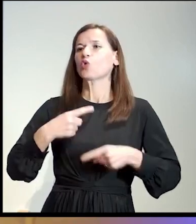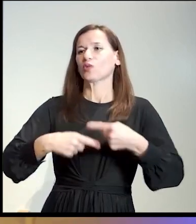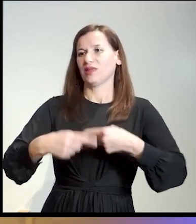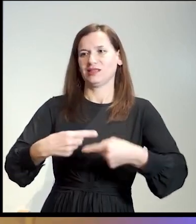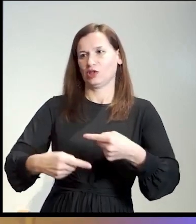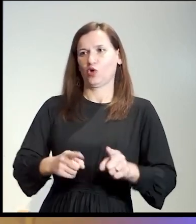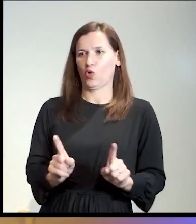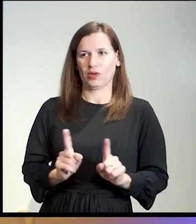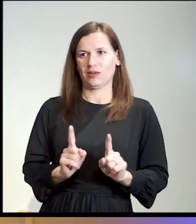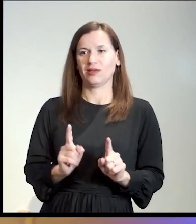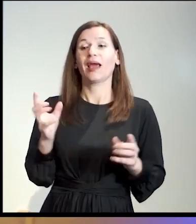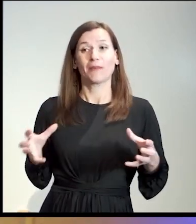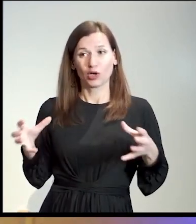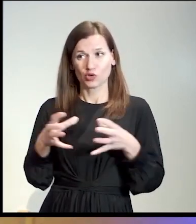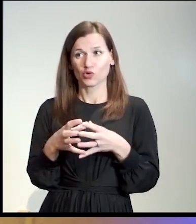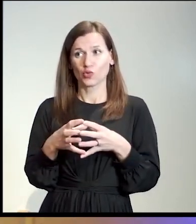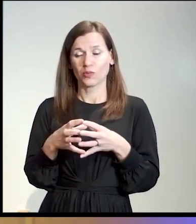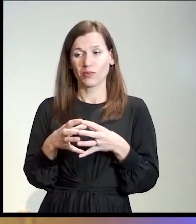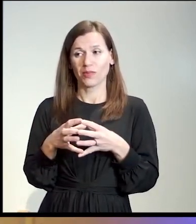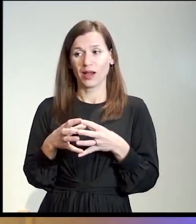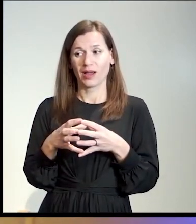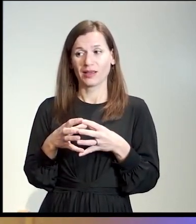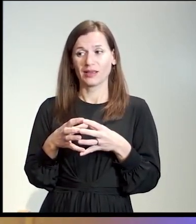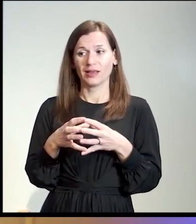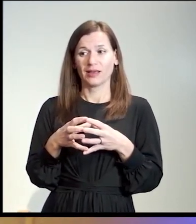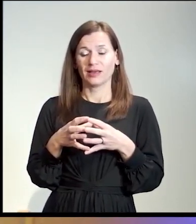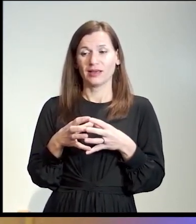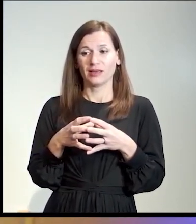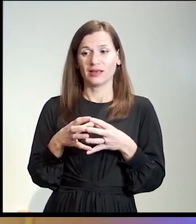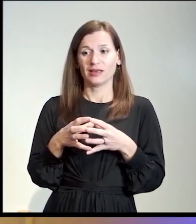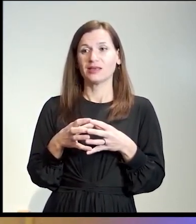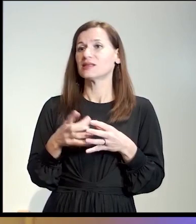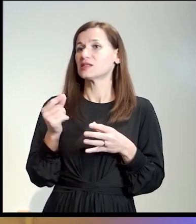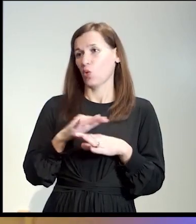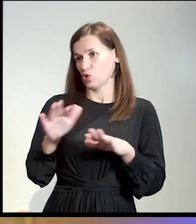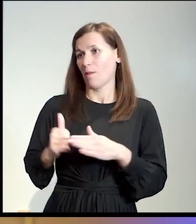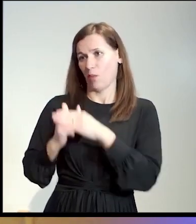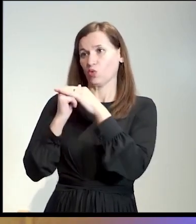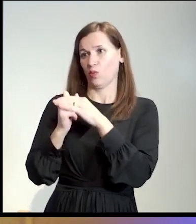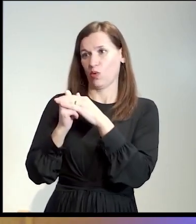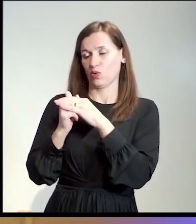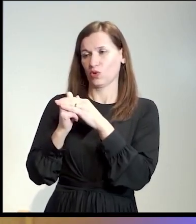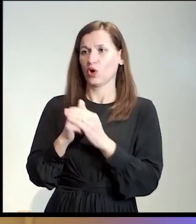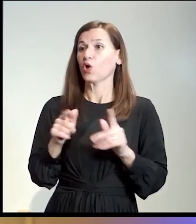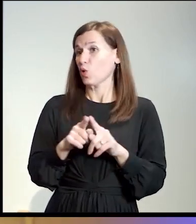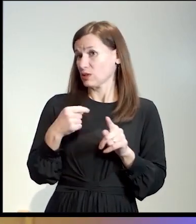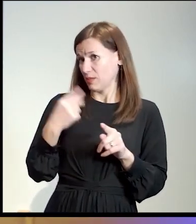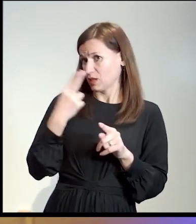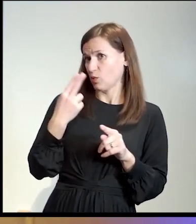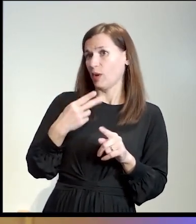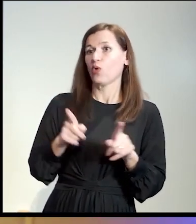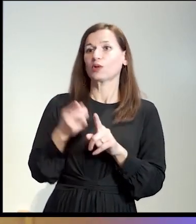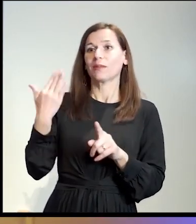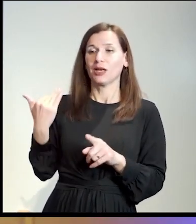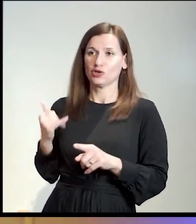skupaj pač z vsemi odzunaj in z vso že omenjeno podporo. In kakor sem razumel, je podobno kot prejšnja leta, to